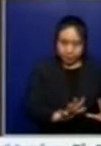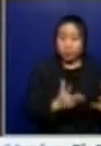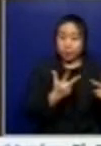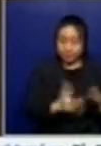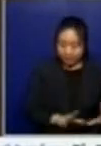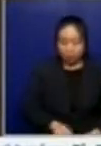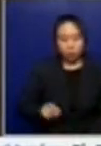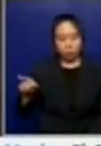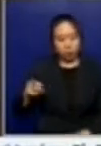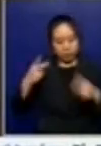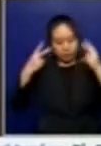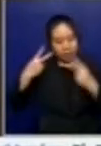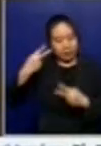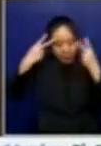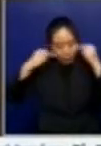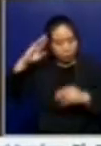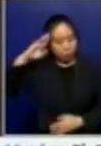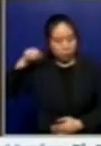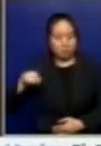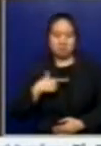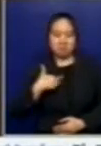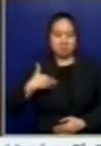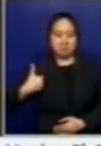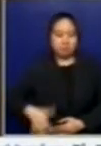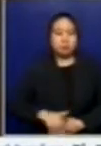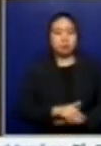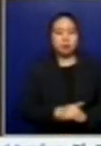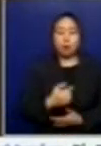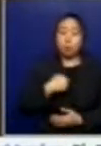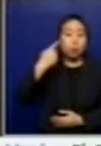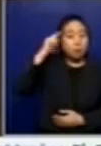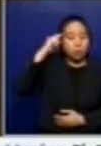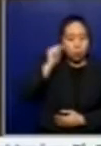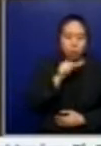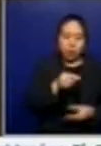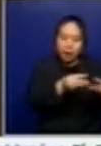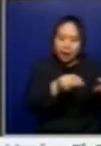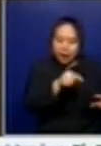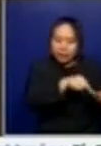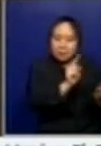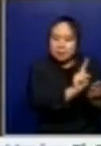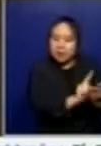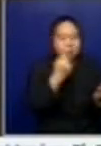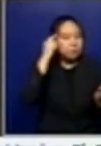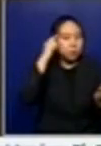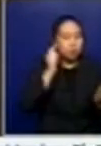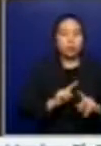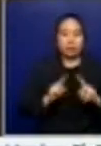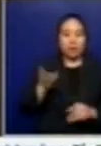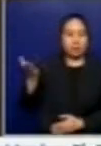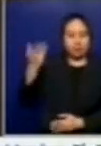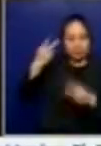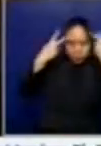ประยุทธ์ไม่พอใจนะครับผมก็ไม่รู้ว่าร่างนั้นมันเป็นยังไงหรอกครับแต่คุณประยุทธ์น่ะไม่พอ